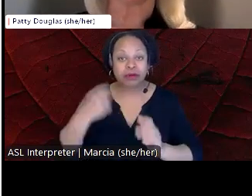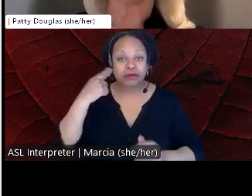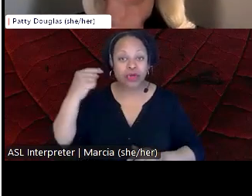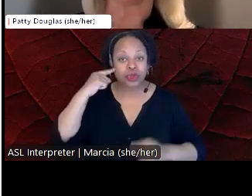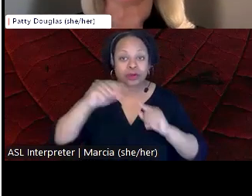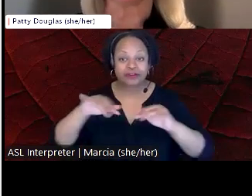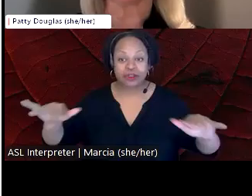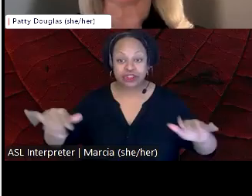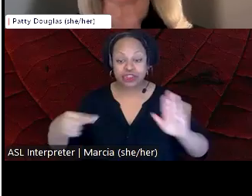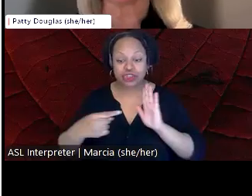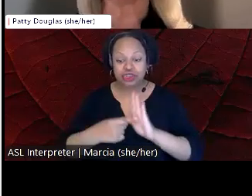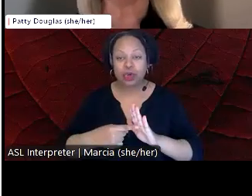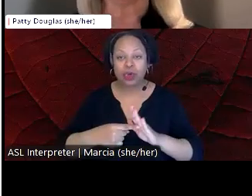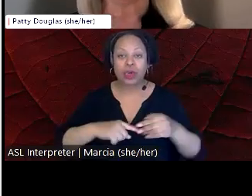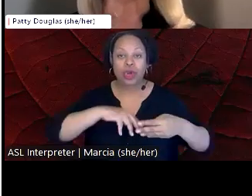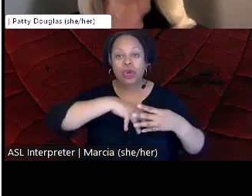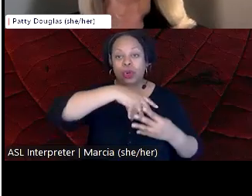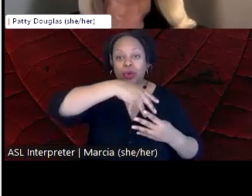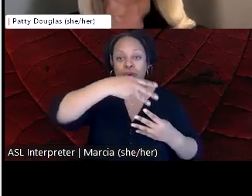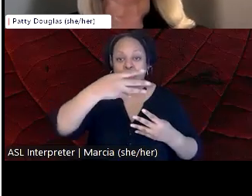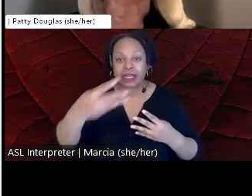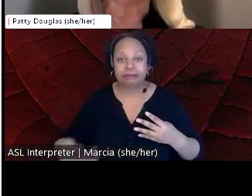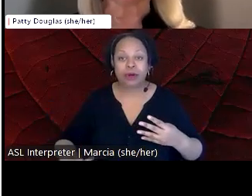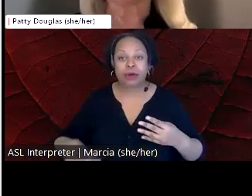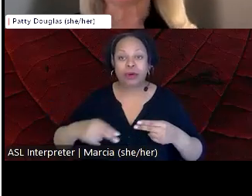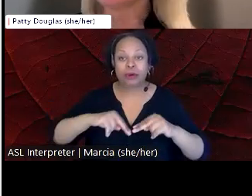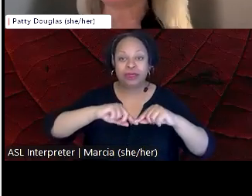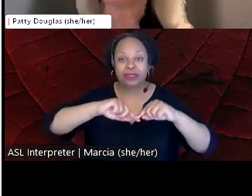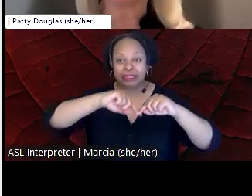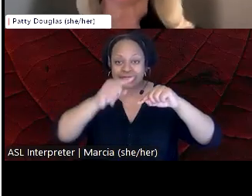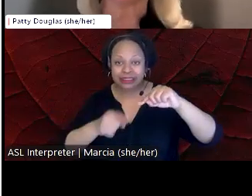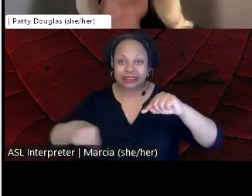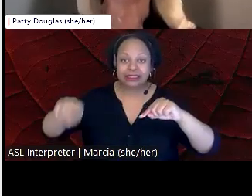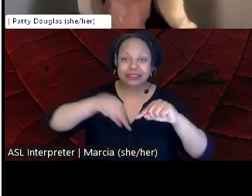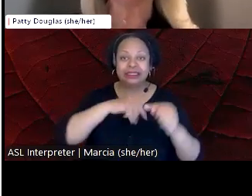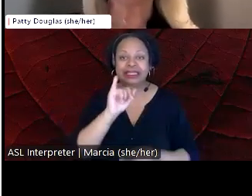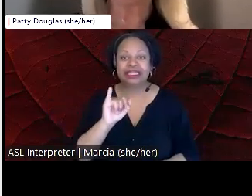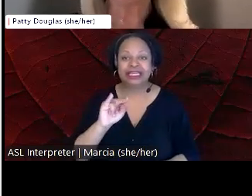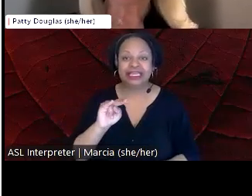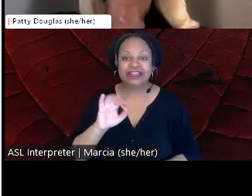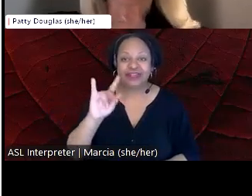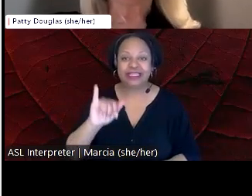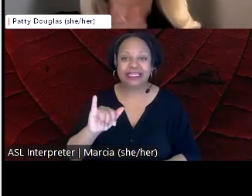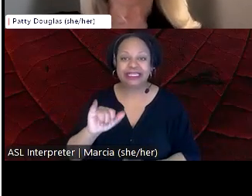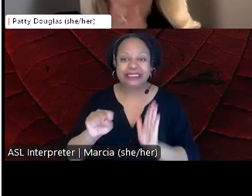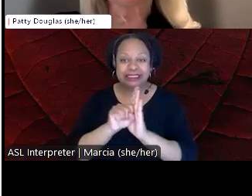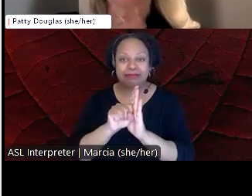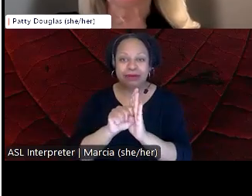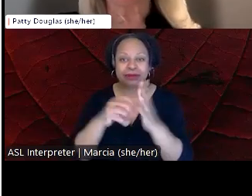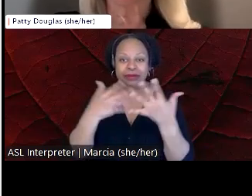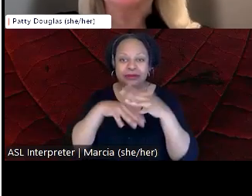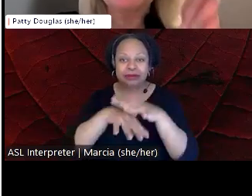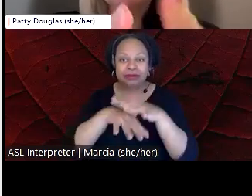qui crée notre neurodiversité infinie. Alors, je voulais juste vous le montrer ici à la